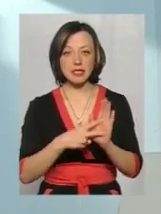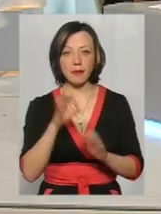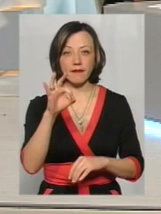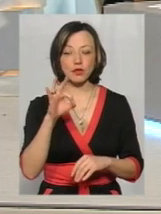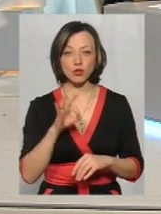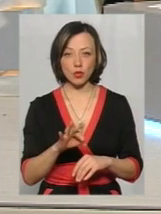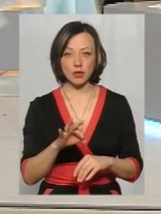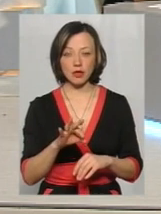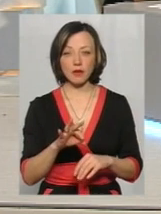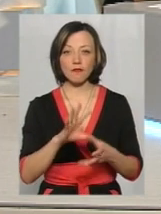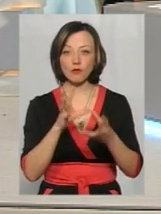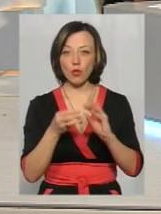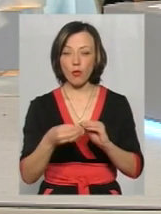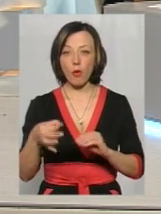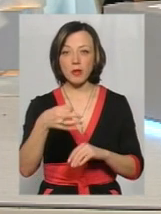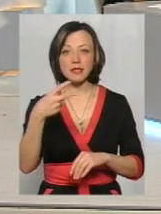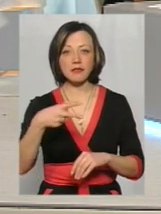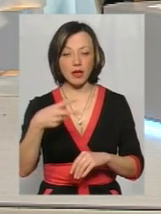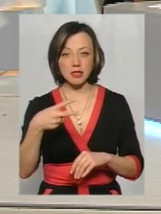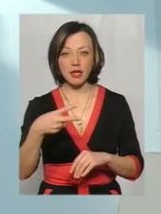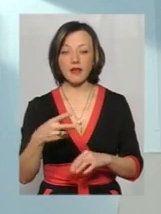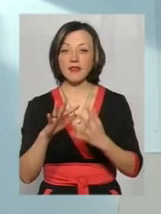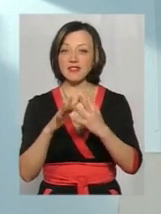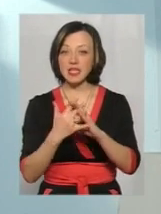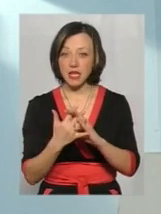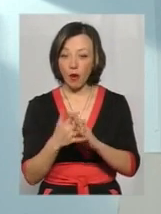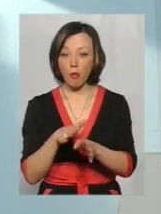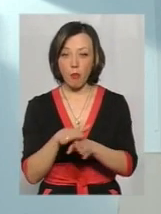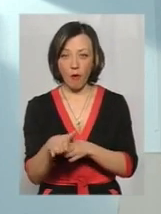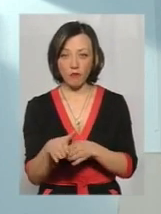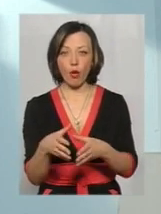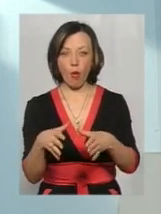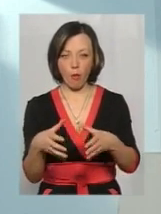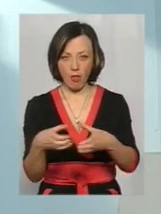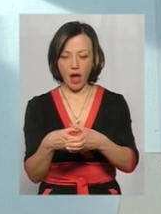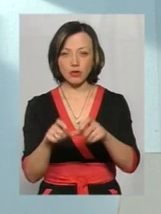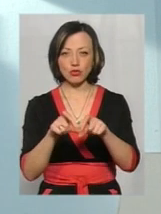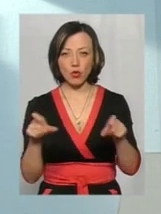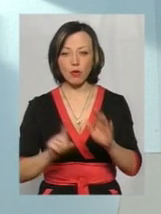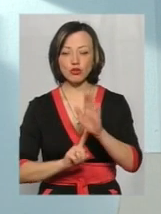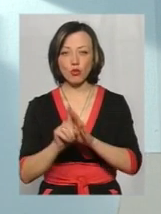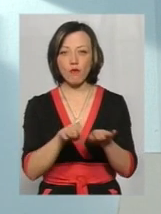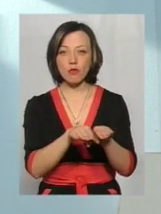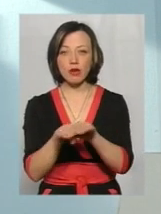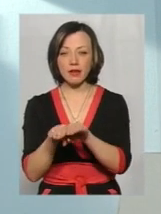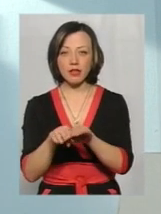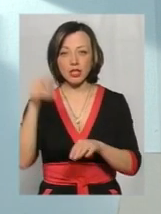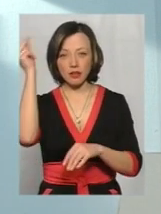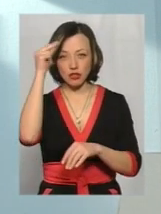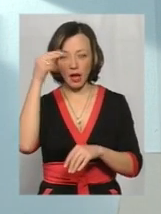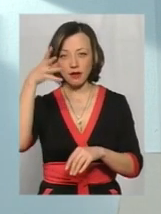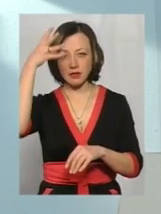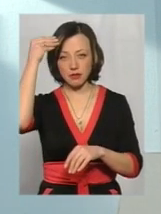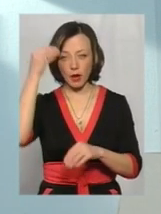27%. В цілому по області було 20%. У сільських повнокомплектних школах На початковому рівні навчальний